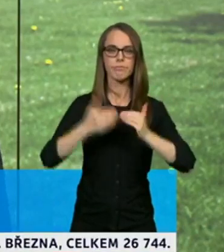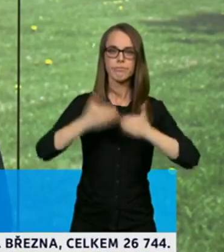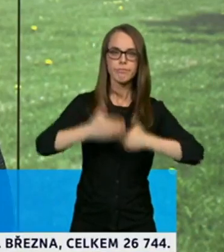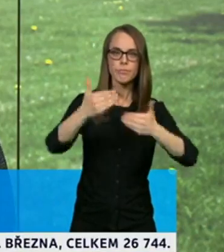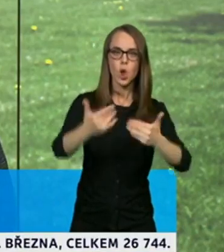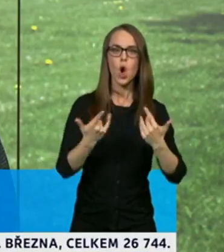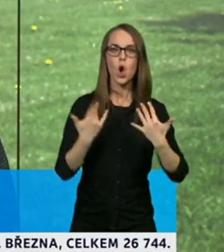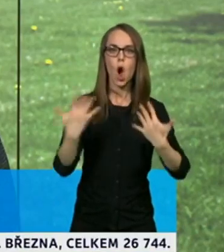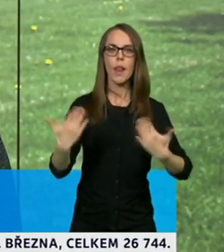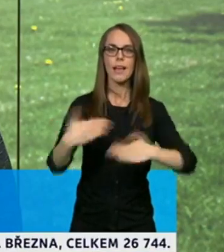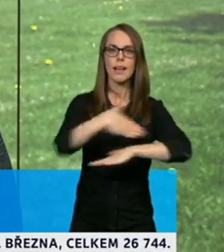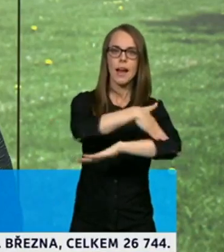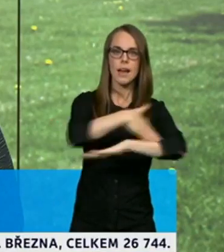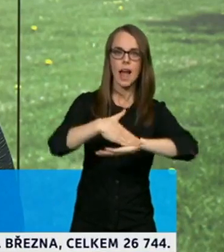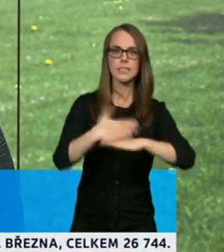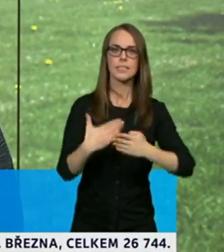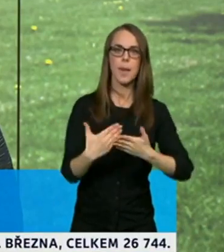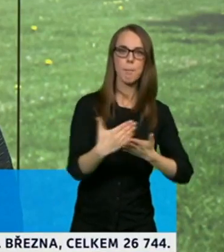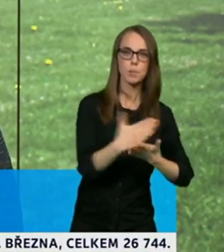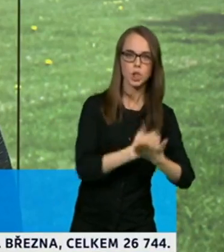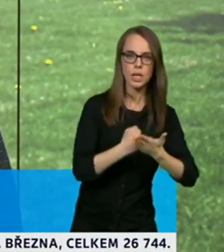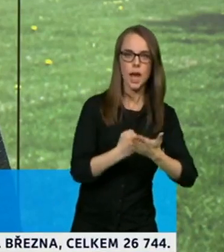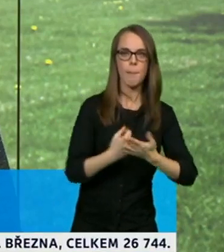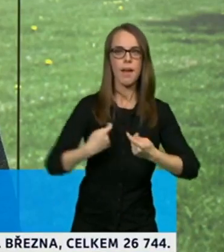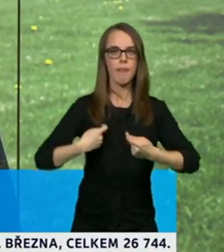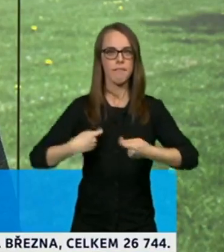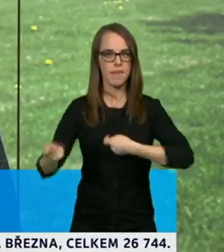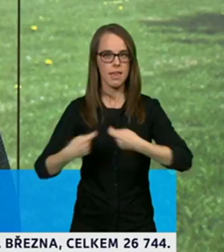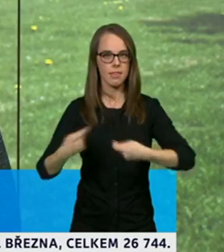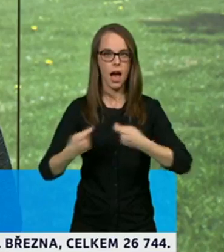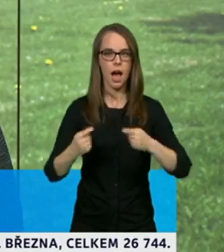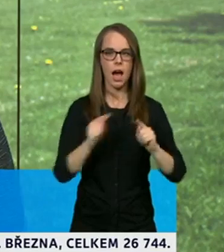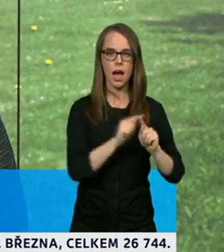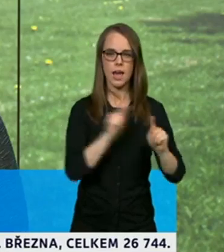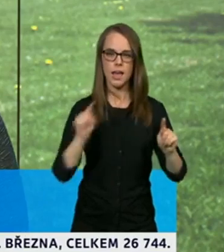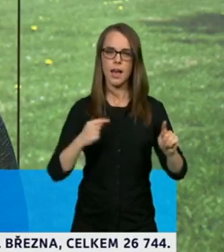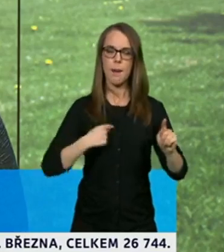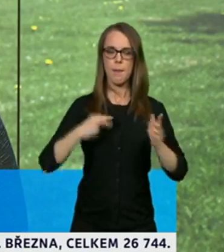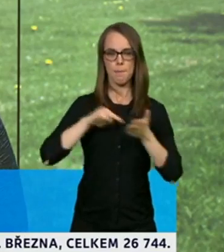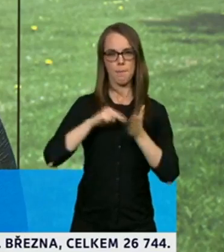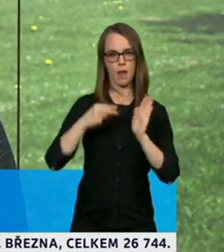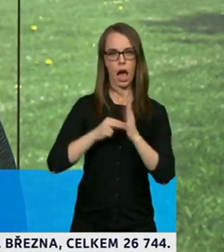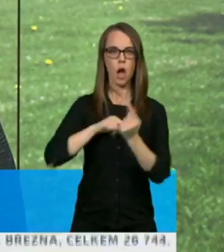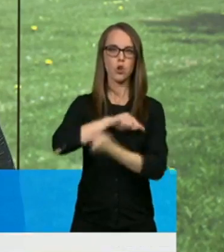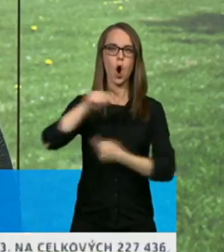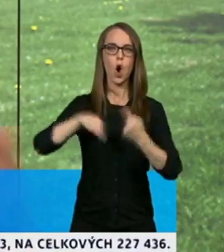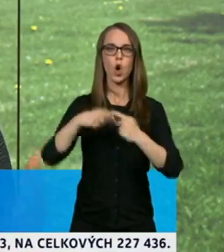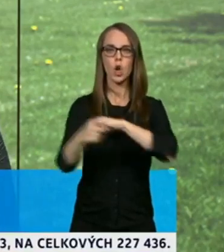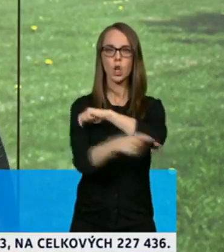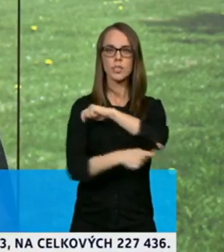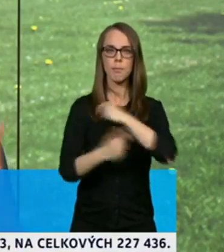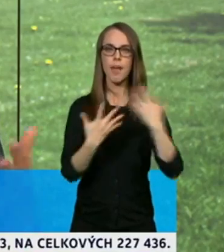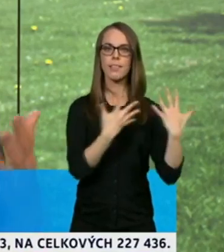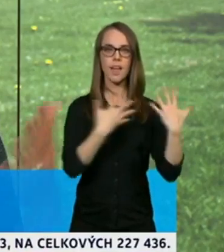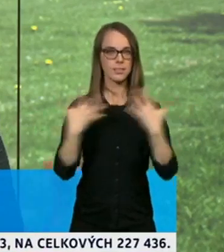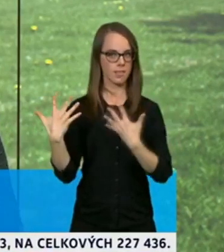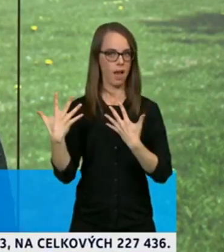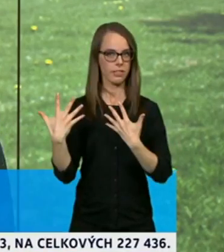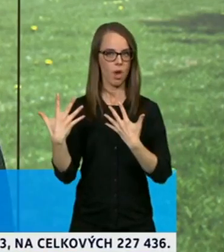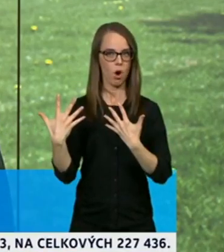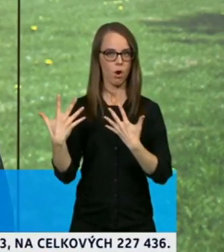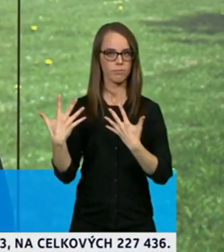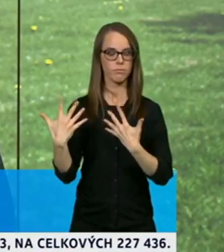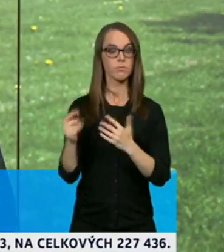výdajů, deficit, bude zpracována někdy kolem 10. srpna. Na základě toho začneme